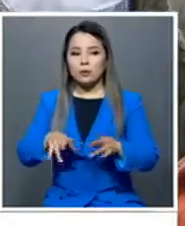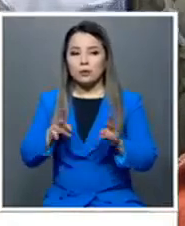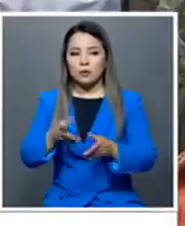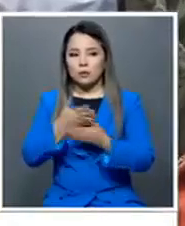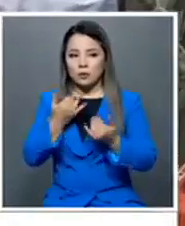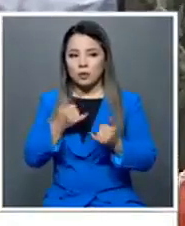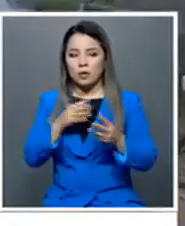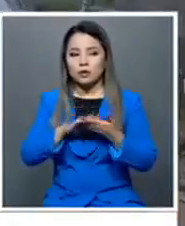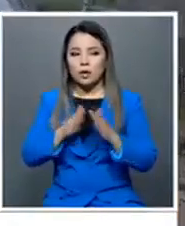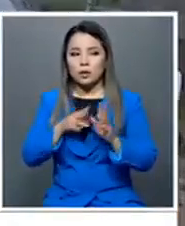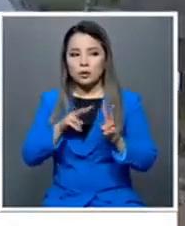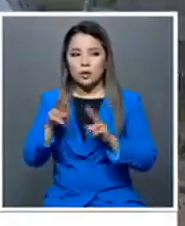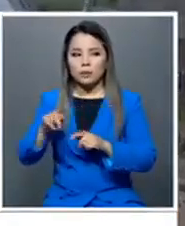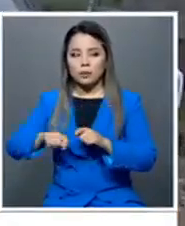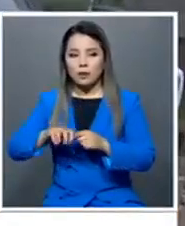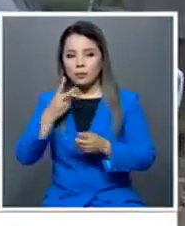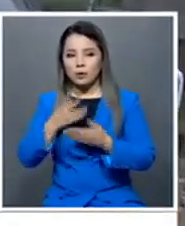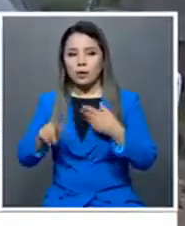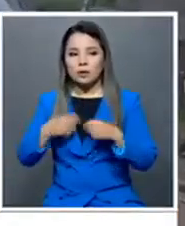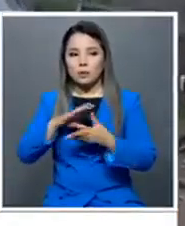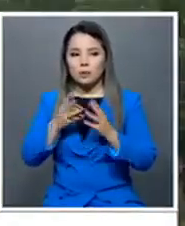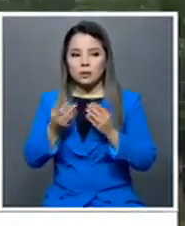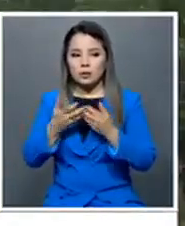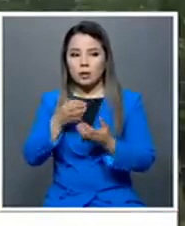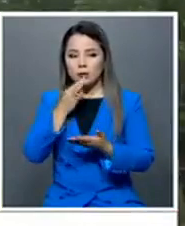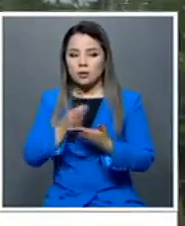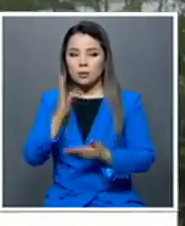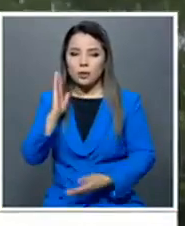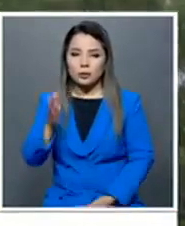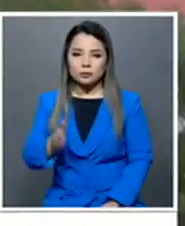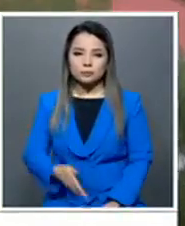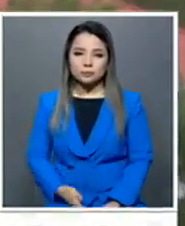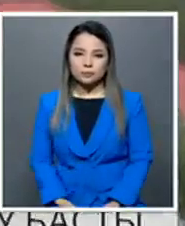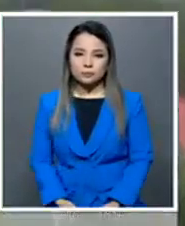Жағдай толық бақылауға алынып, келтірілген шығын есептелуде. Нысаналы ғыл ұлттық арна.